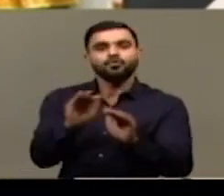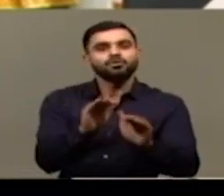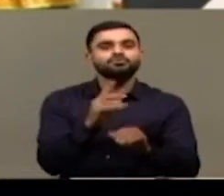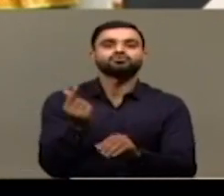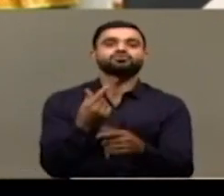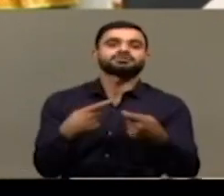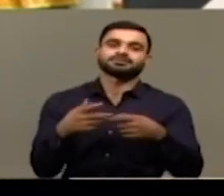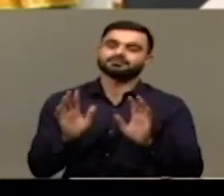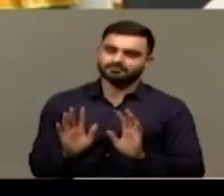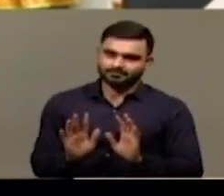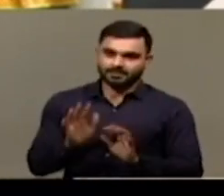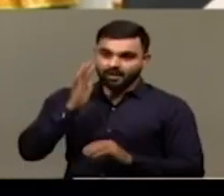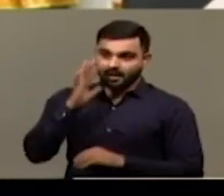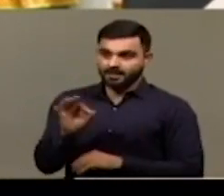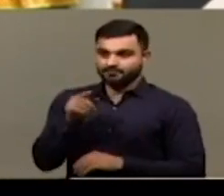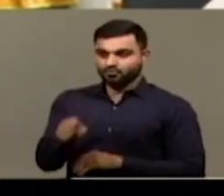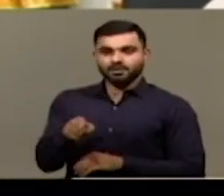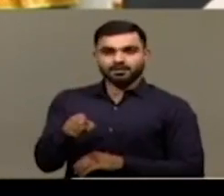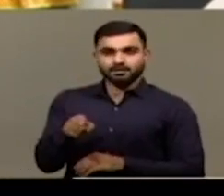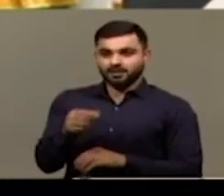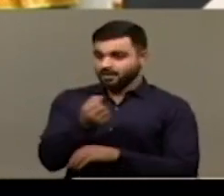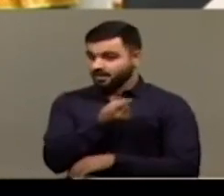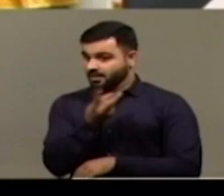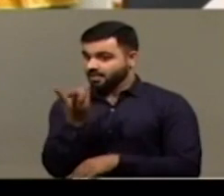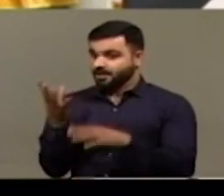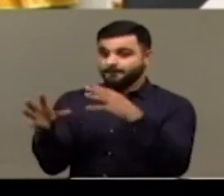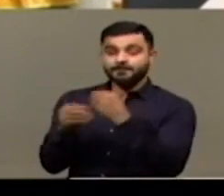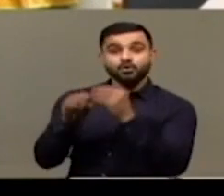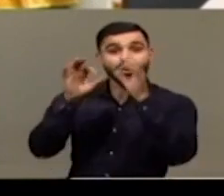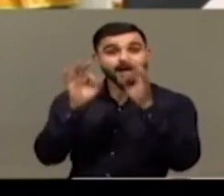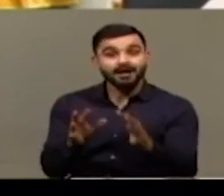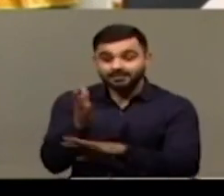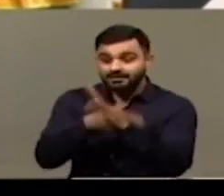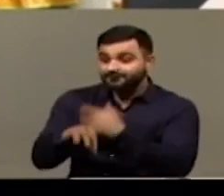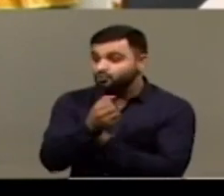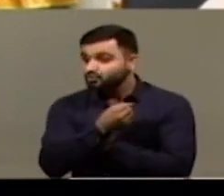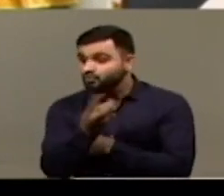नंबर, एग्जैक्ट नंबर और द अप्रोक्सीमेट नंबर ऑफ बेनिफिशरीज for any